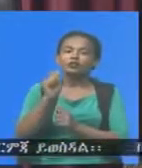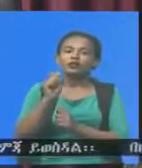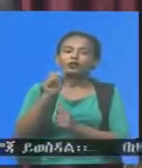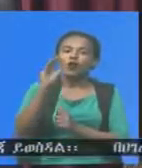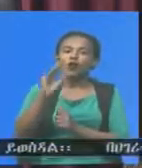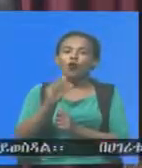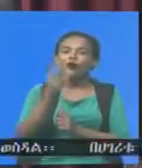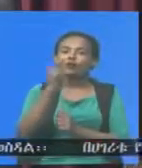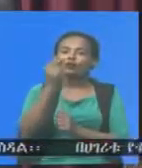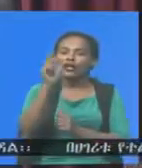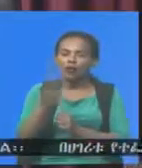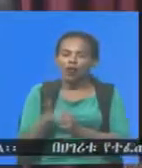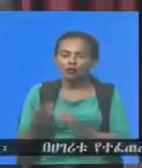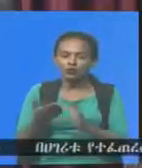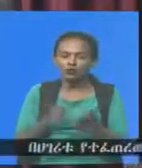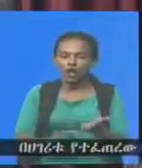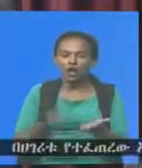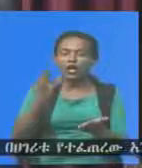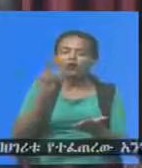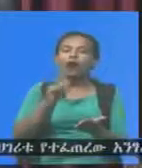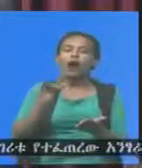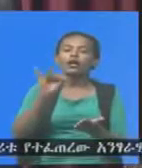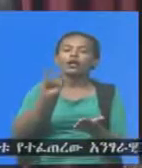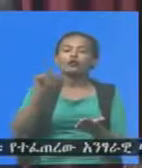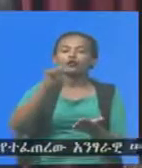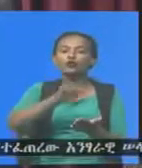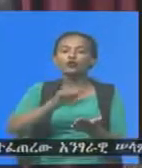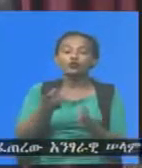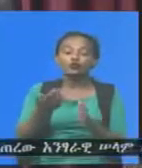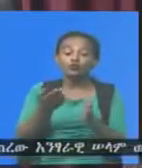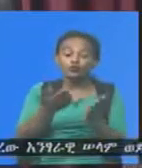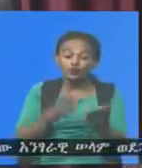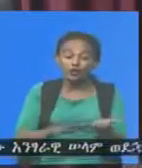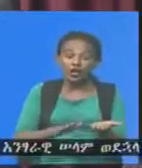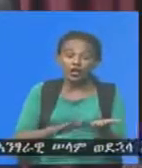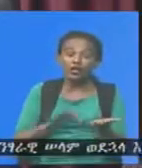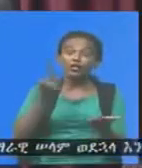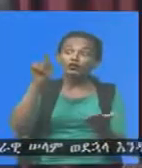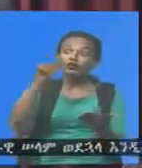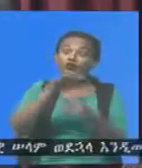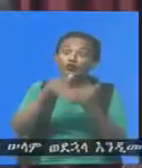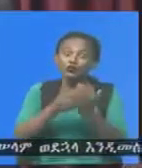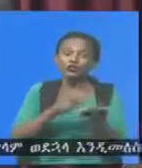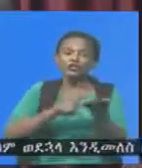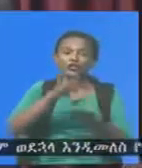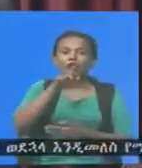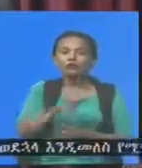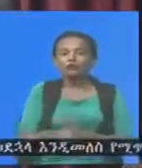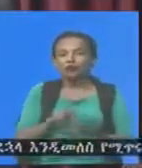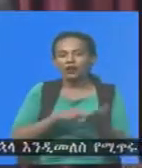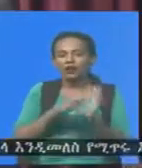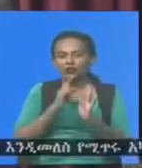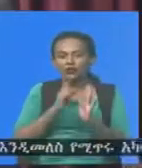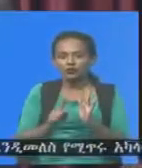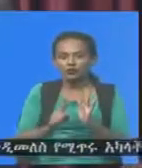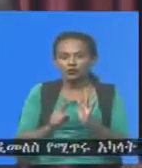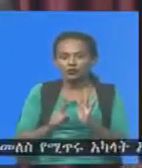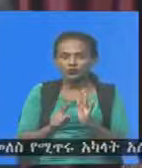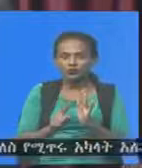ተኾምቢያ ሞተናል ባሬንቱ ሞተናል የሞት ጉዳይ ከመጣ ባሬንቱ መጣ ተለበት ማለት ነው መርብን